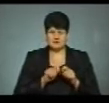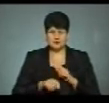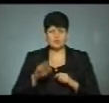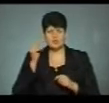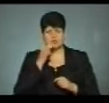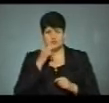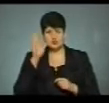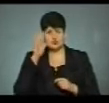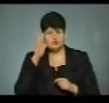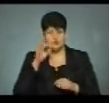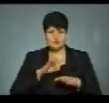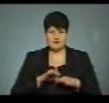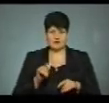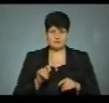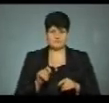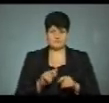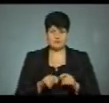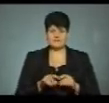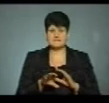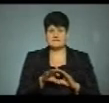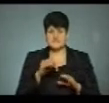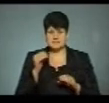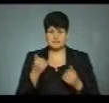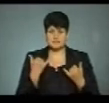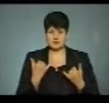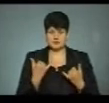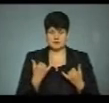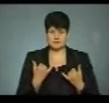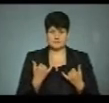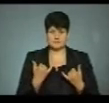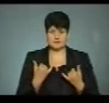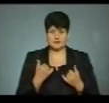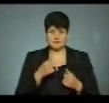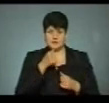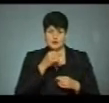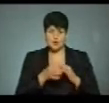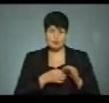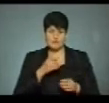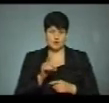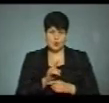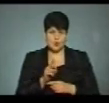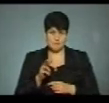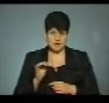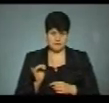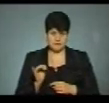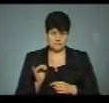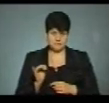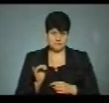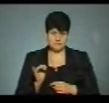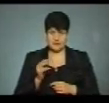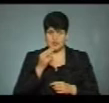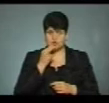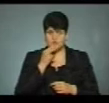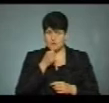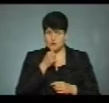центру провели дезінфекцію. Відібрали на сьогоднішню хвилину всі добові норми, тобто харчові